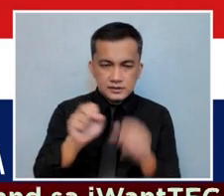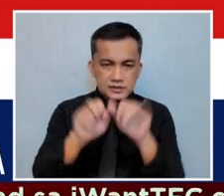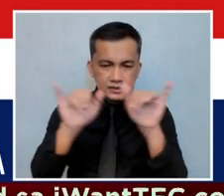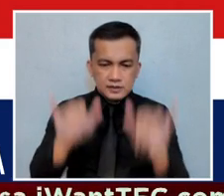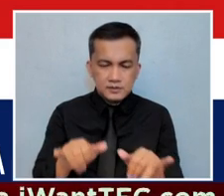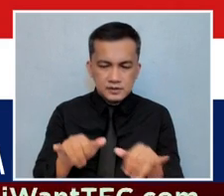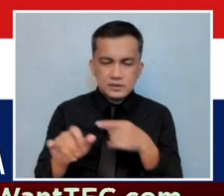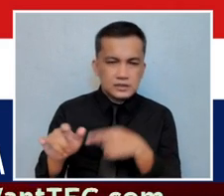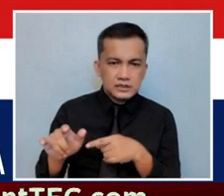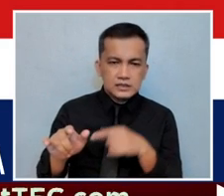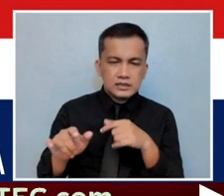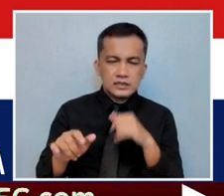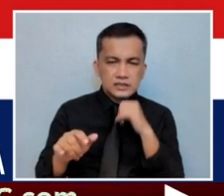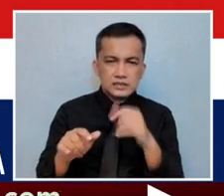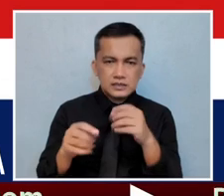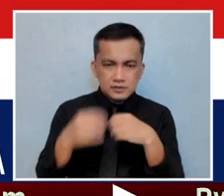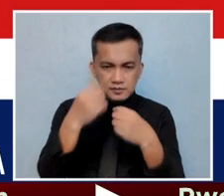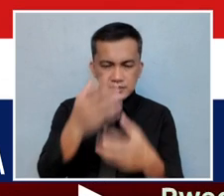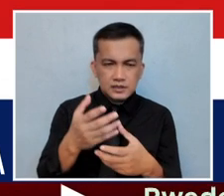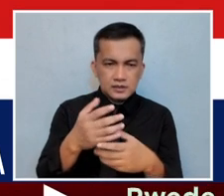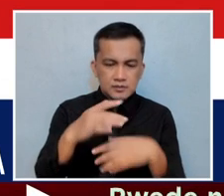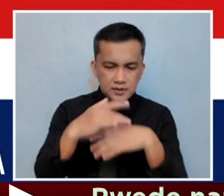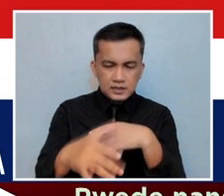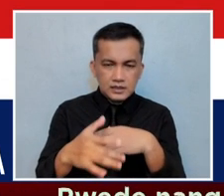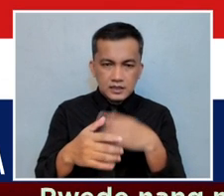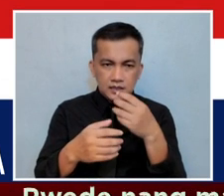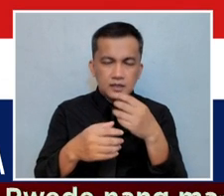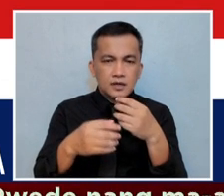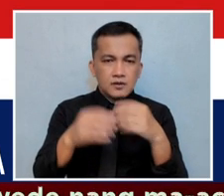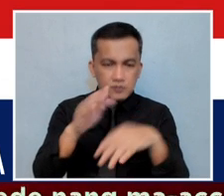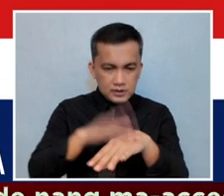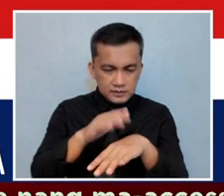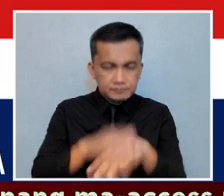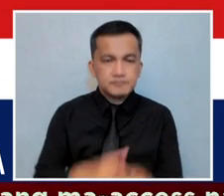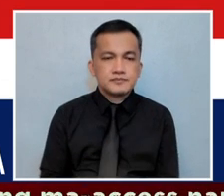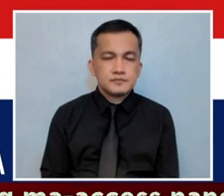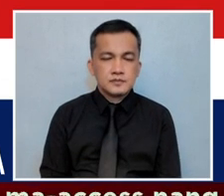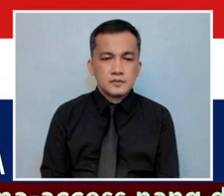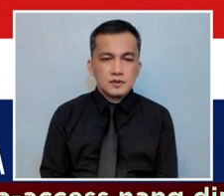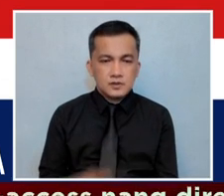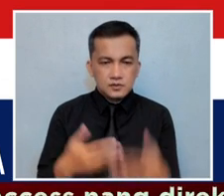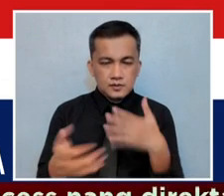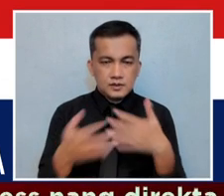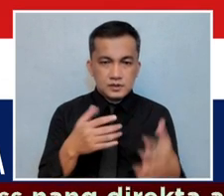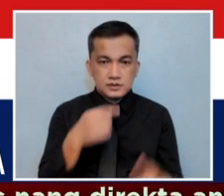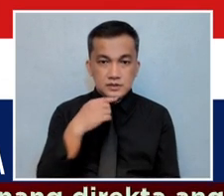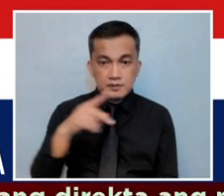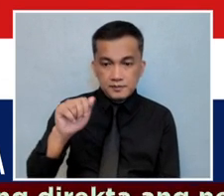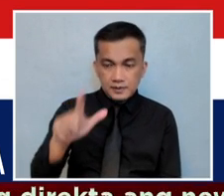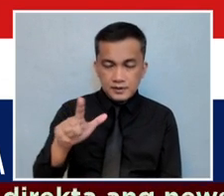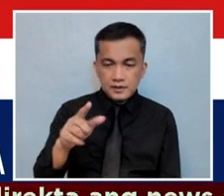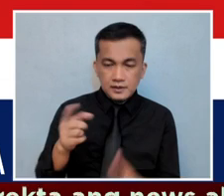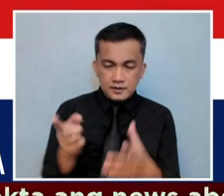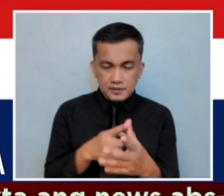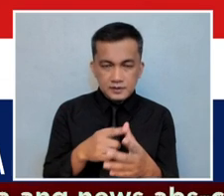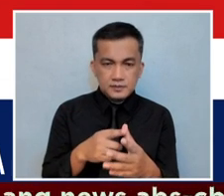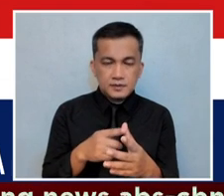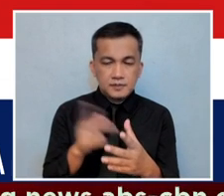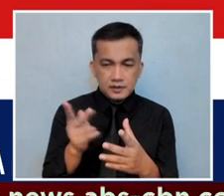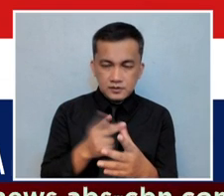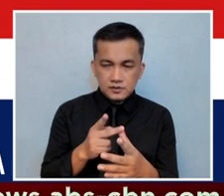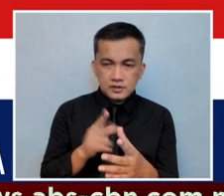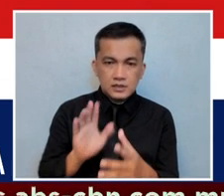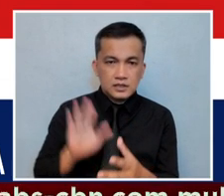sila makapagbigay ng mas maagang abiso. Sa kabila nito, tiniyak ng PAL na pangunahing prioridad ng kanilang staff at